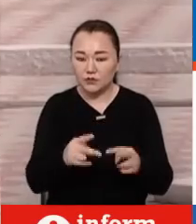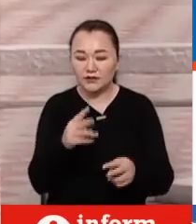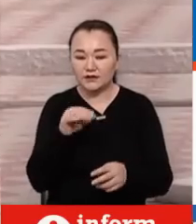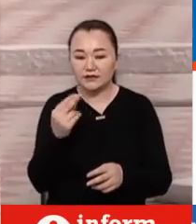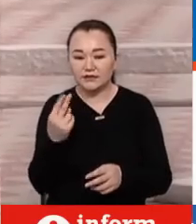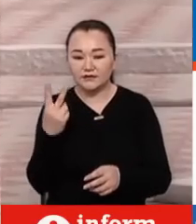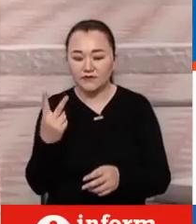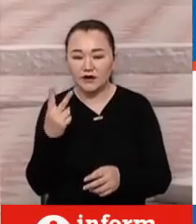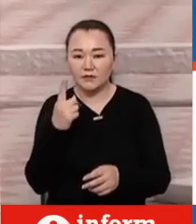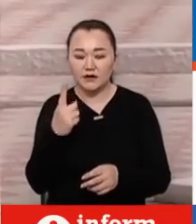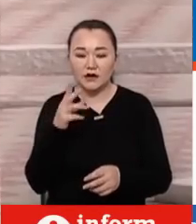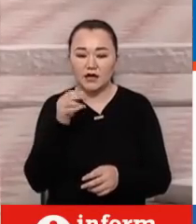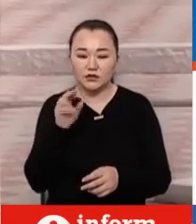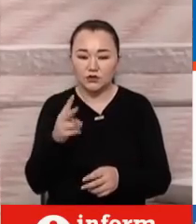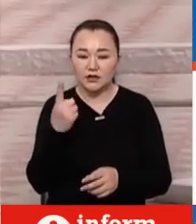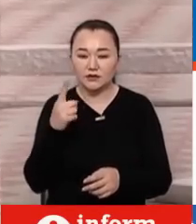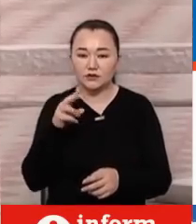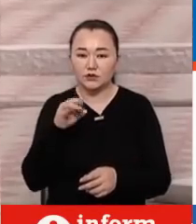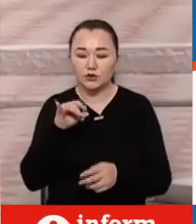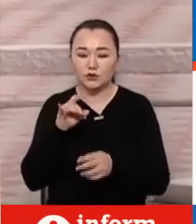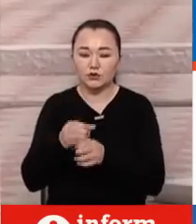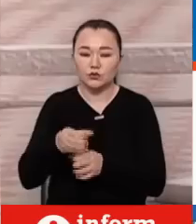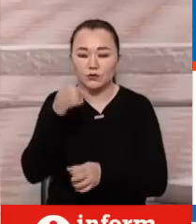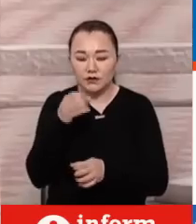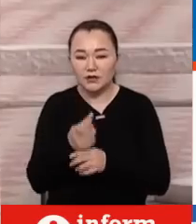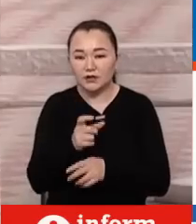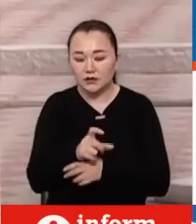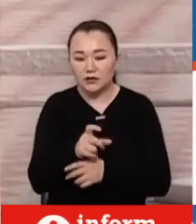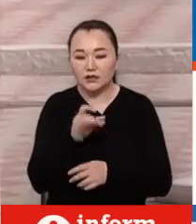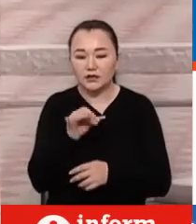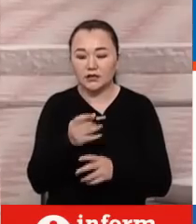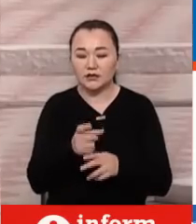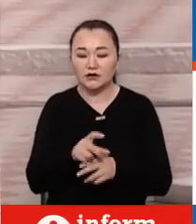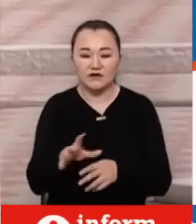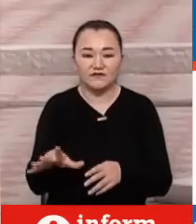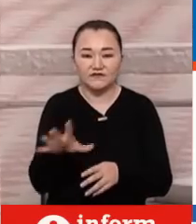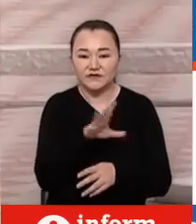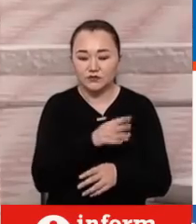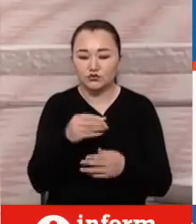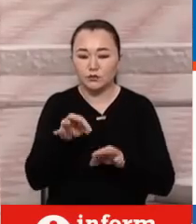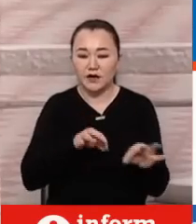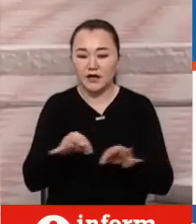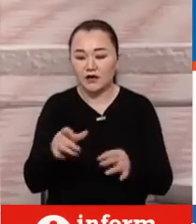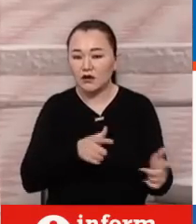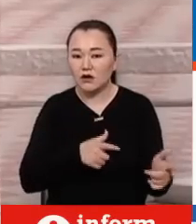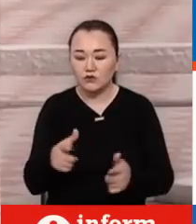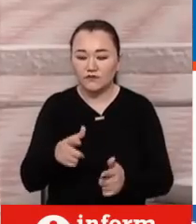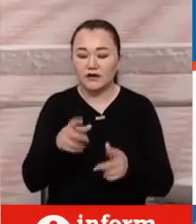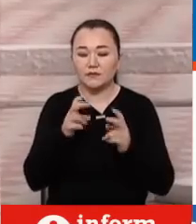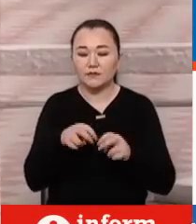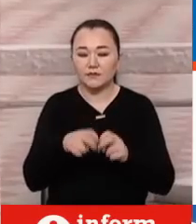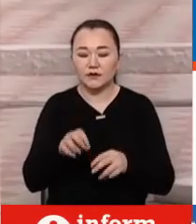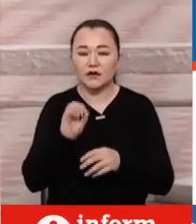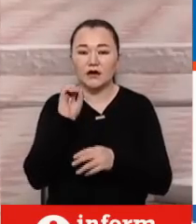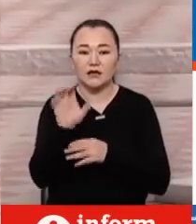ТЭЦ-2-де 1 котел мен 1 турбина, энергетический котел. Енді олардың бәрінің өзі проекттері дайын, экспертизада қазір.